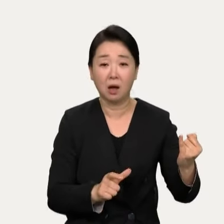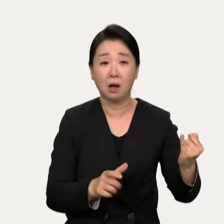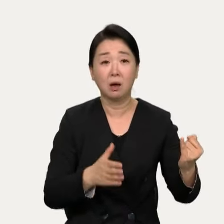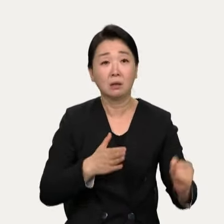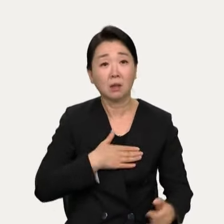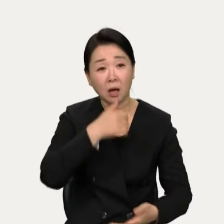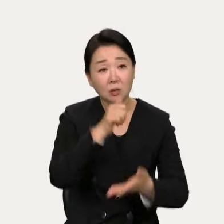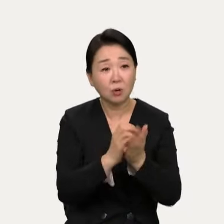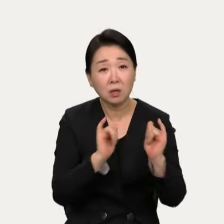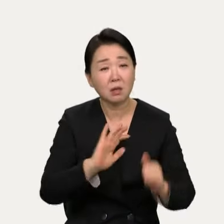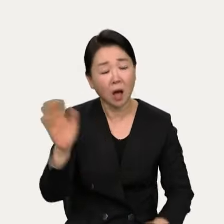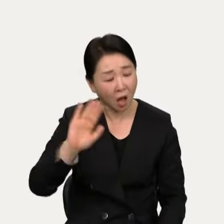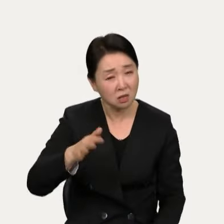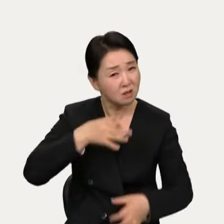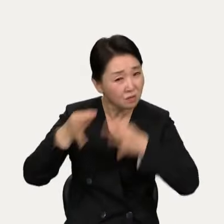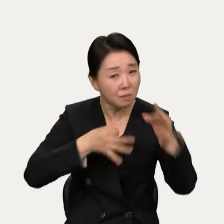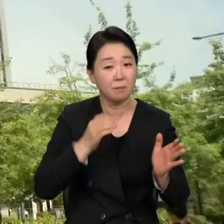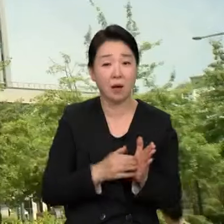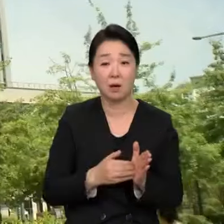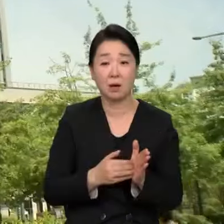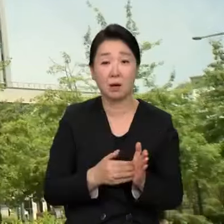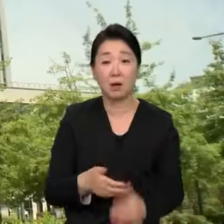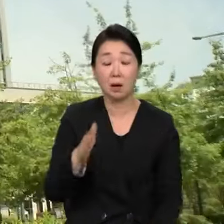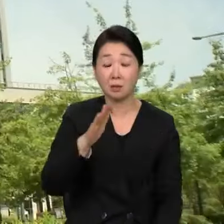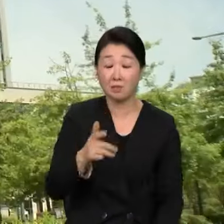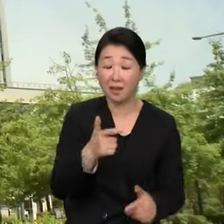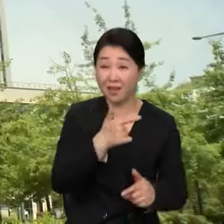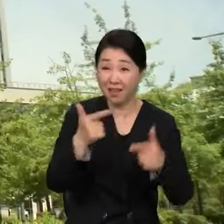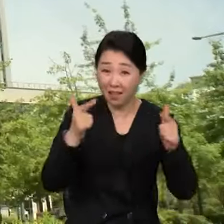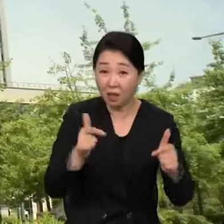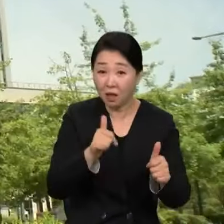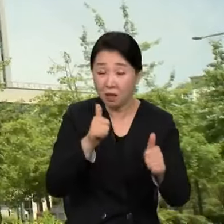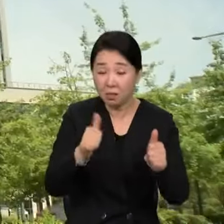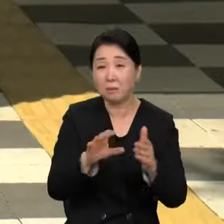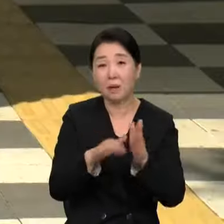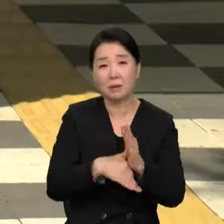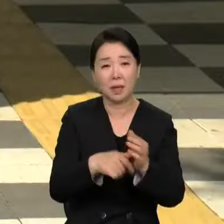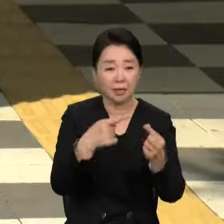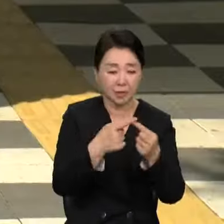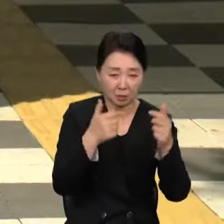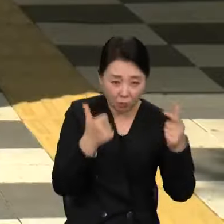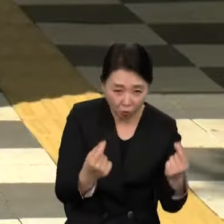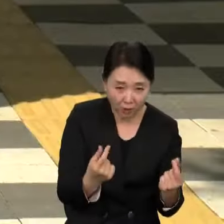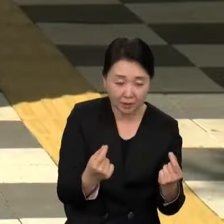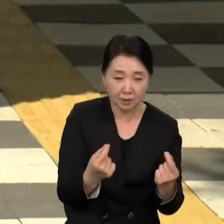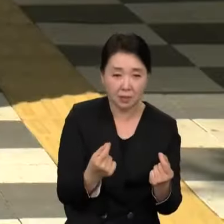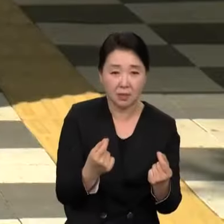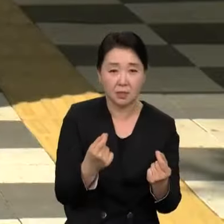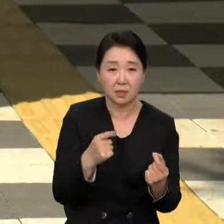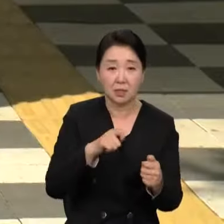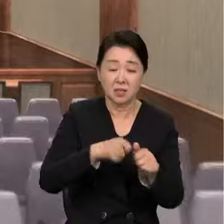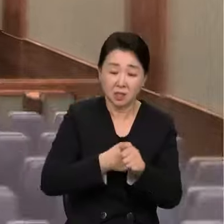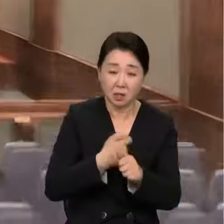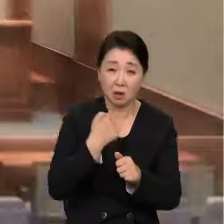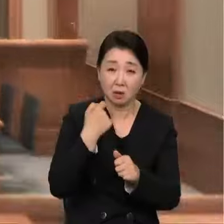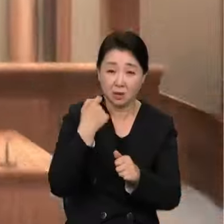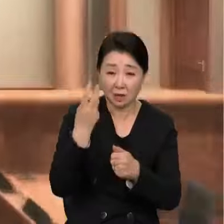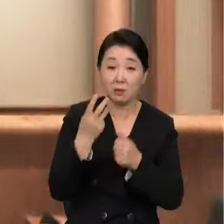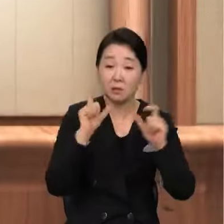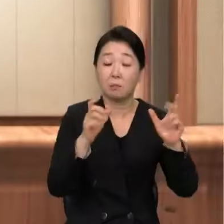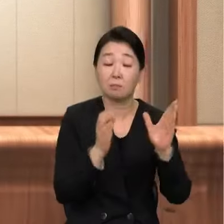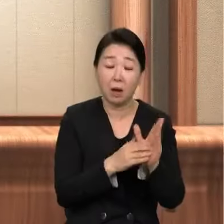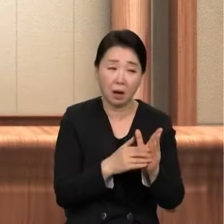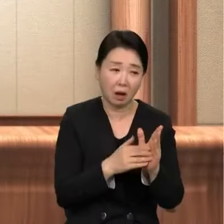무슨 죄인이냐 소리쳤습니다. 하지만 항소심 재판부 역시 1심과 같이 징역 3개월을 선고했습니다.